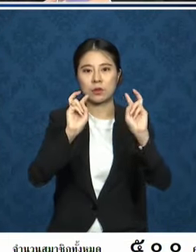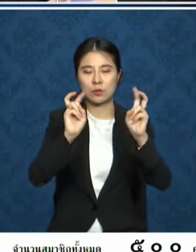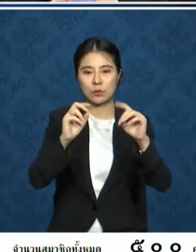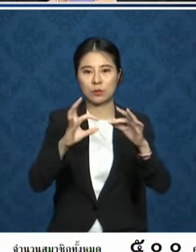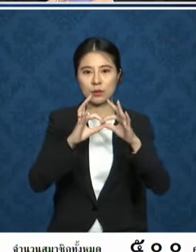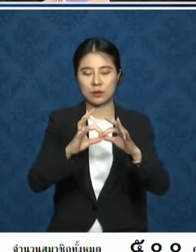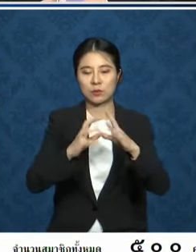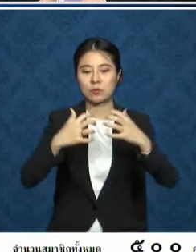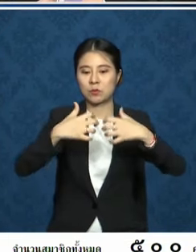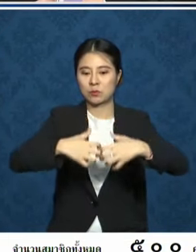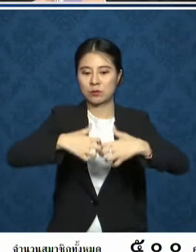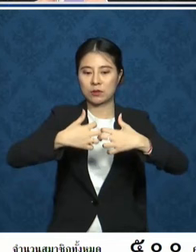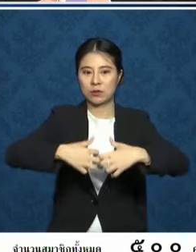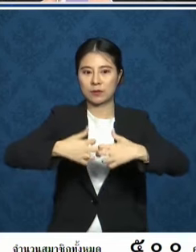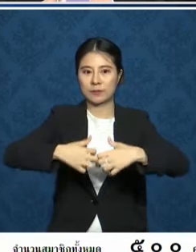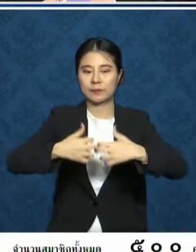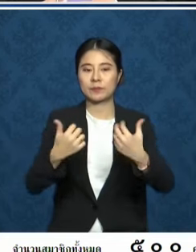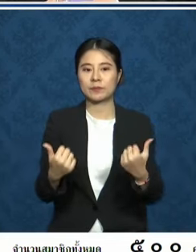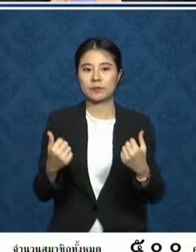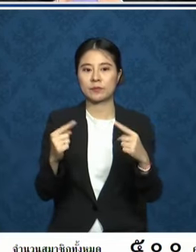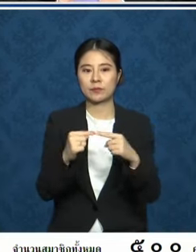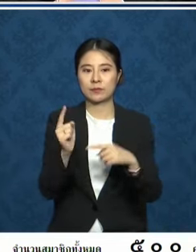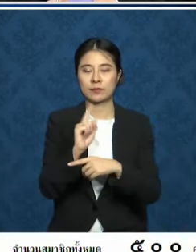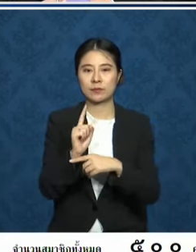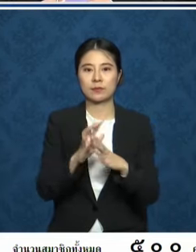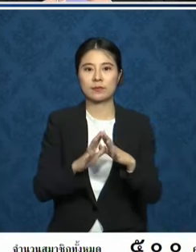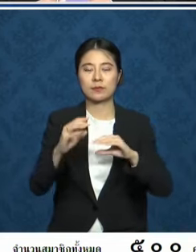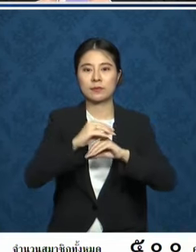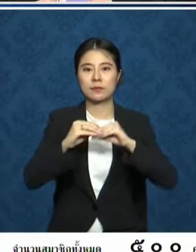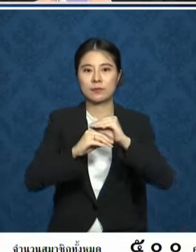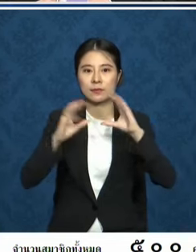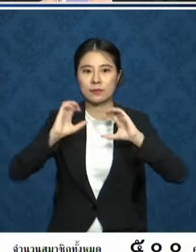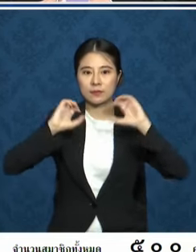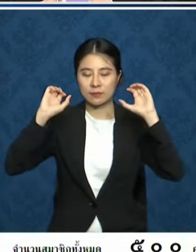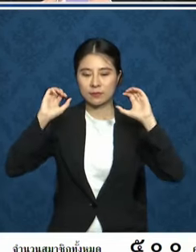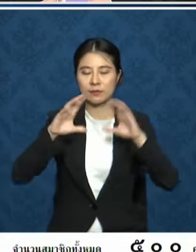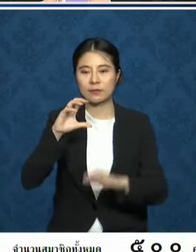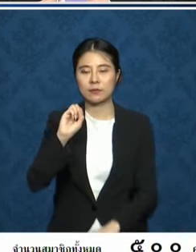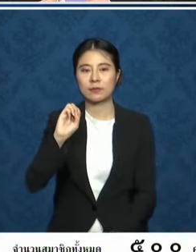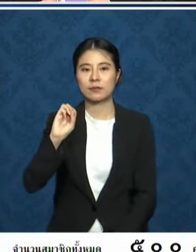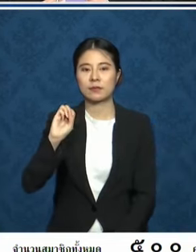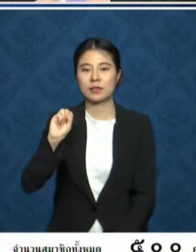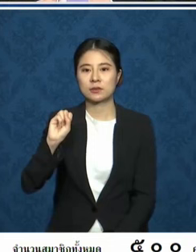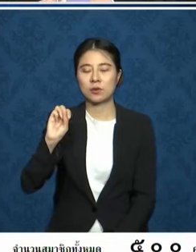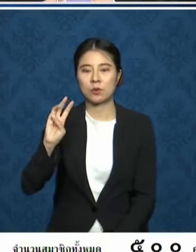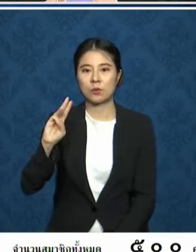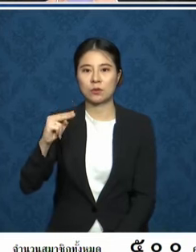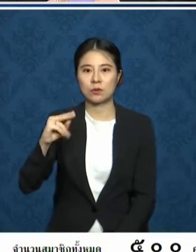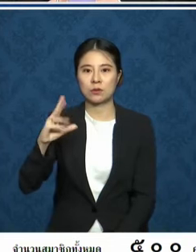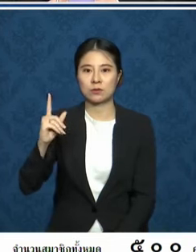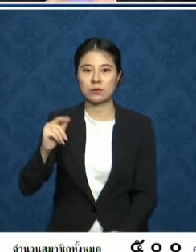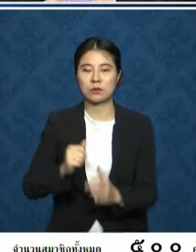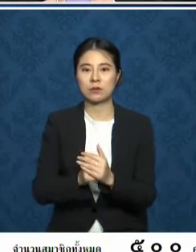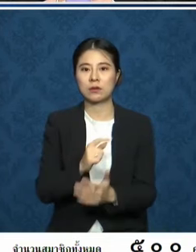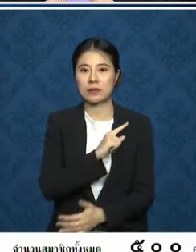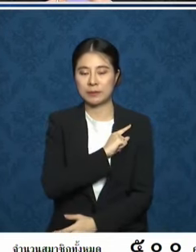เชื่housesกัพทศาหกรรมซึ่งปัจจุบันมโครงการใหญ่ของภาครัที่สวทชอรับผดชอบอยู่ก็คาร